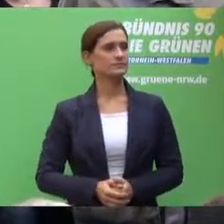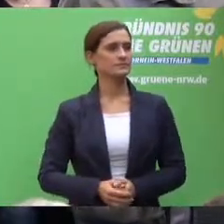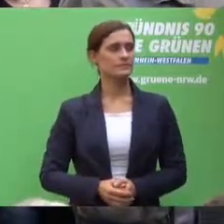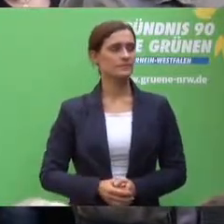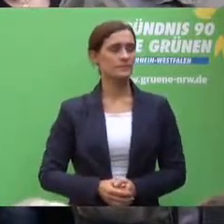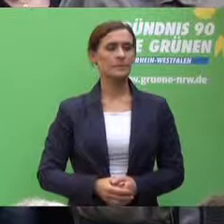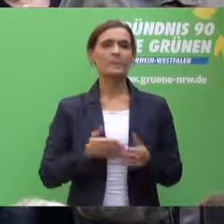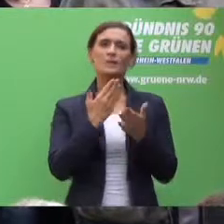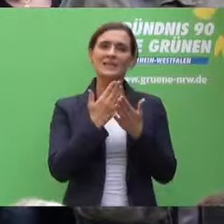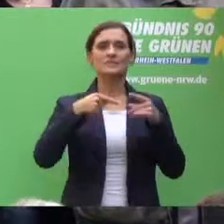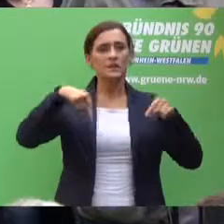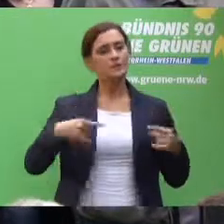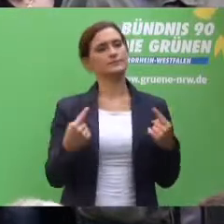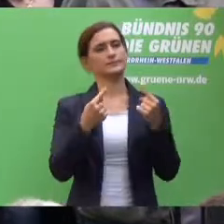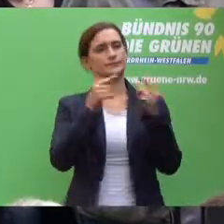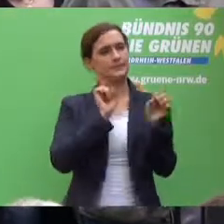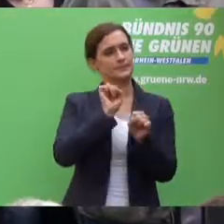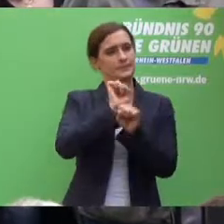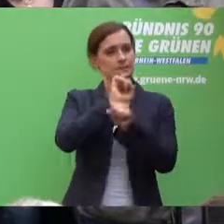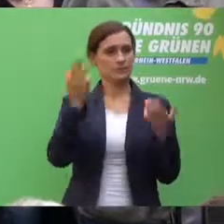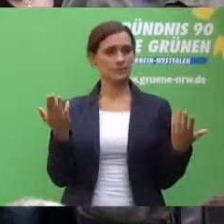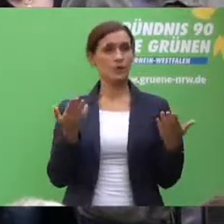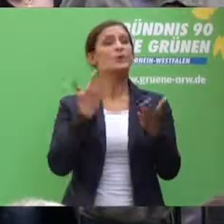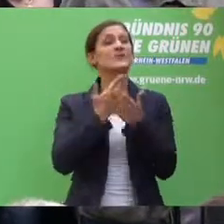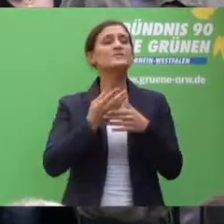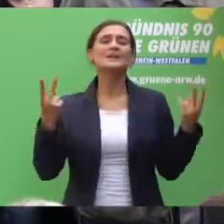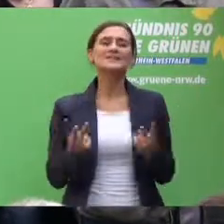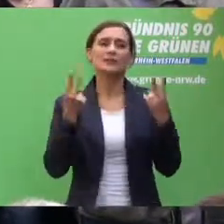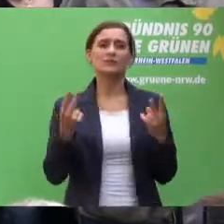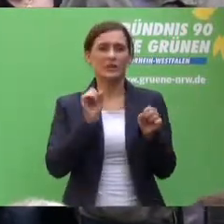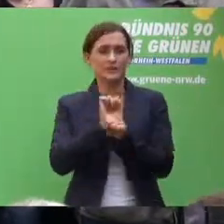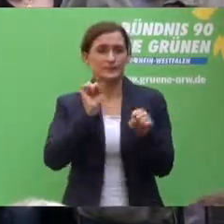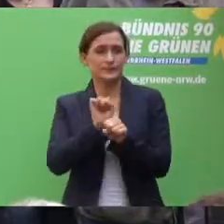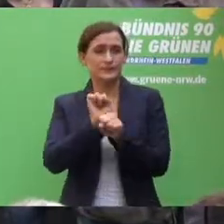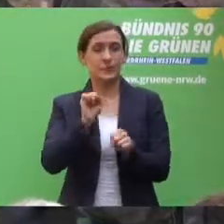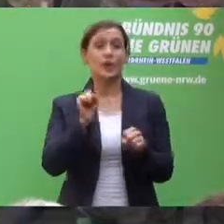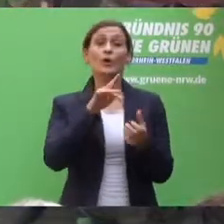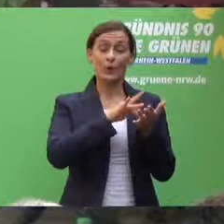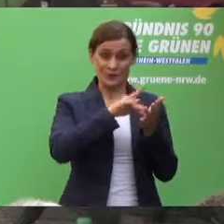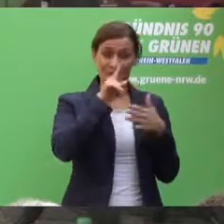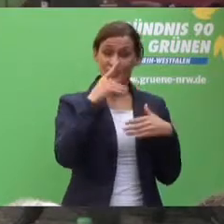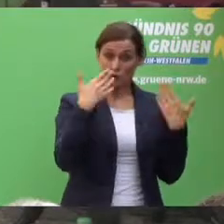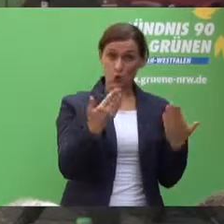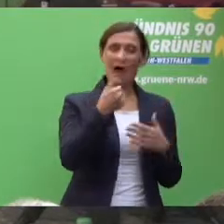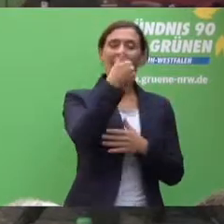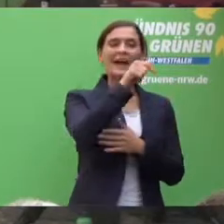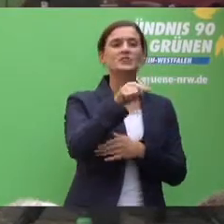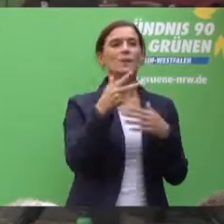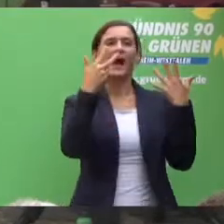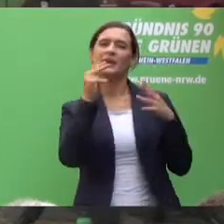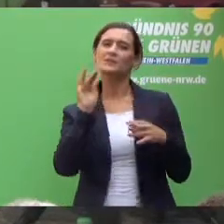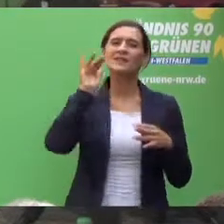Dafür streiten wir. Und dann streiten wir dafür, das bringt übrigens Geld, man spart. Man spart 1,8 Milliarden